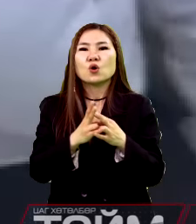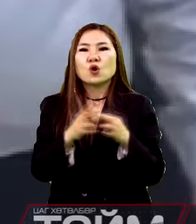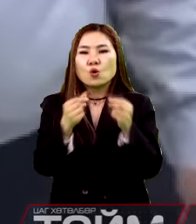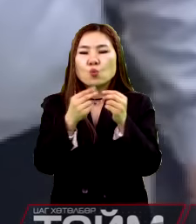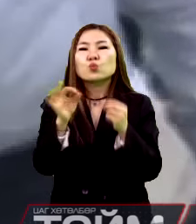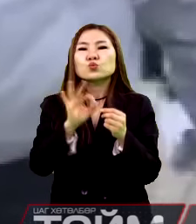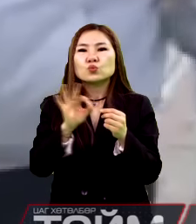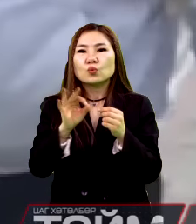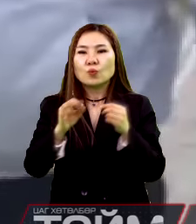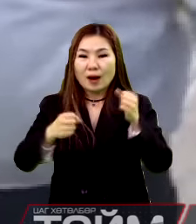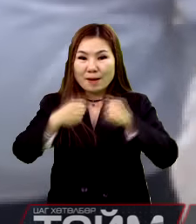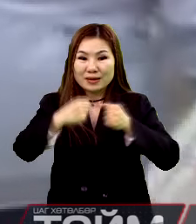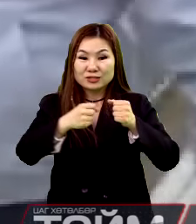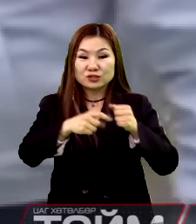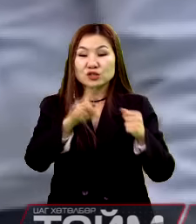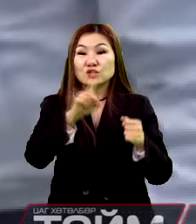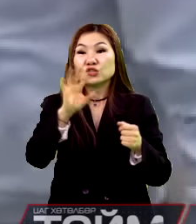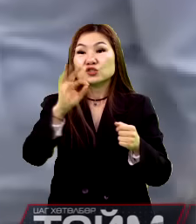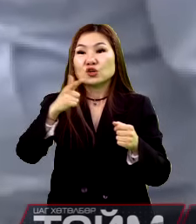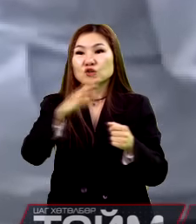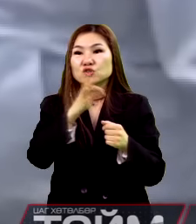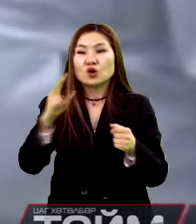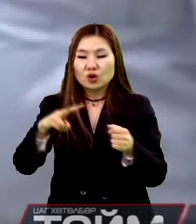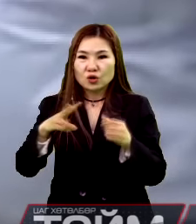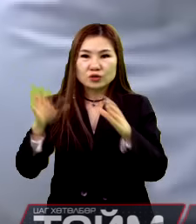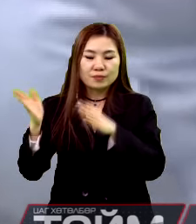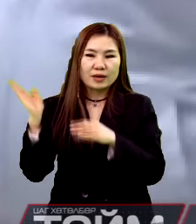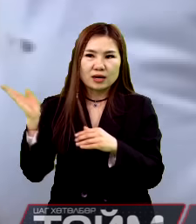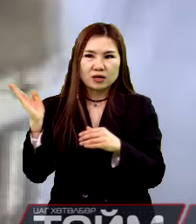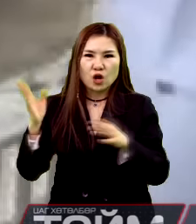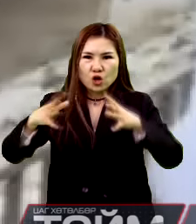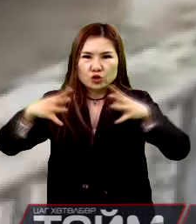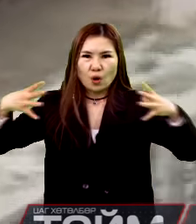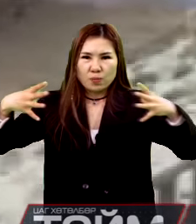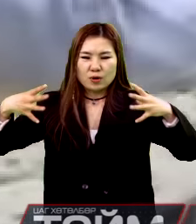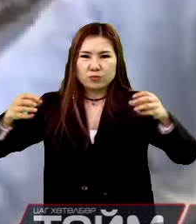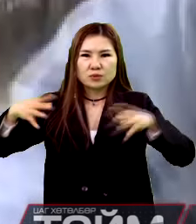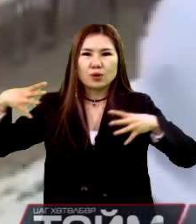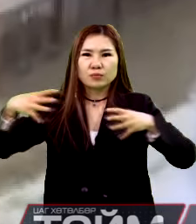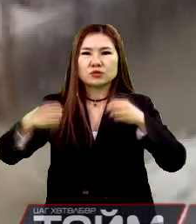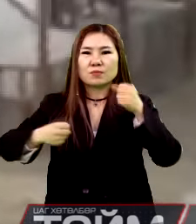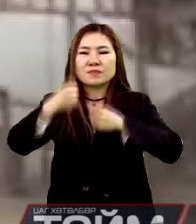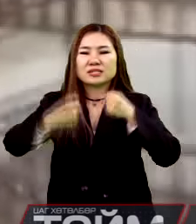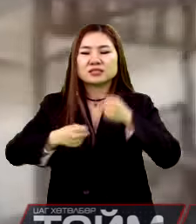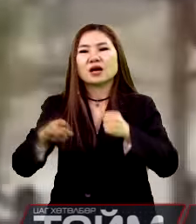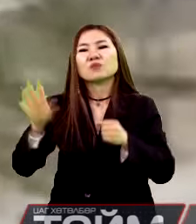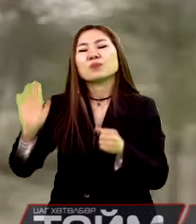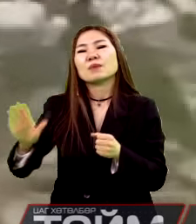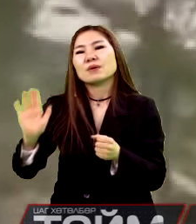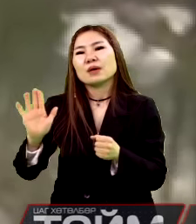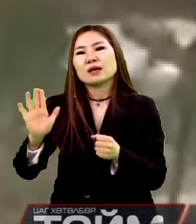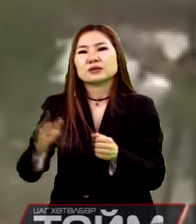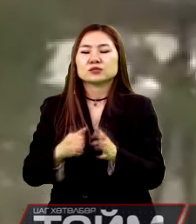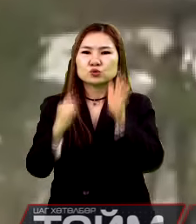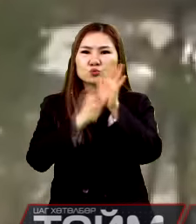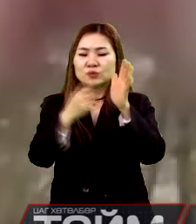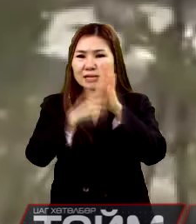үнгүй автомашины зогсоол хийчихэр машина энэ том аврын машин хаяад 6 сар алга болдог нөхтүүдээ энийг